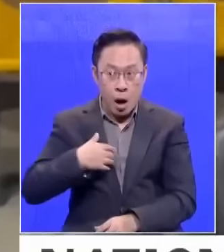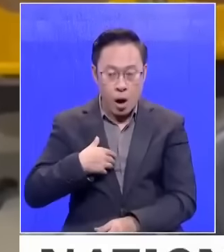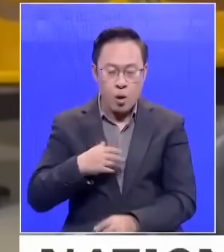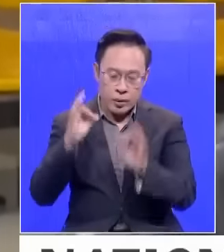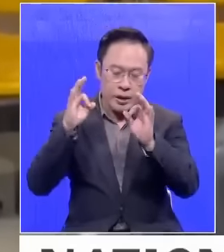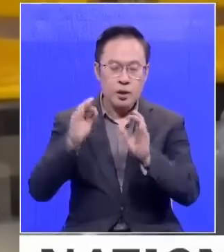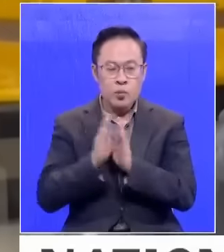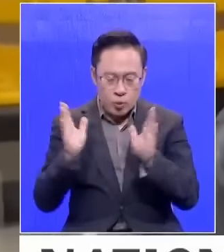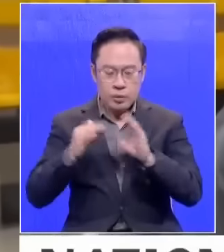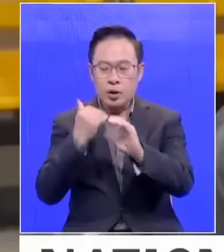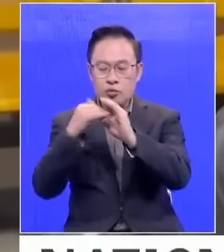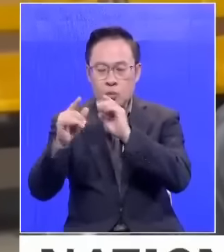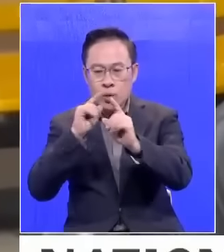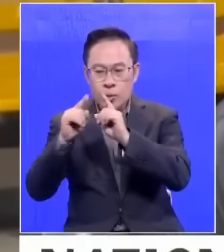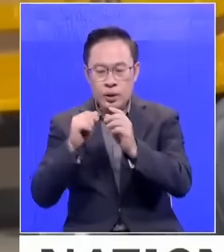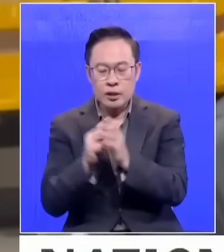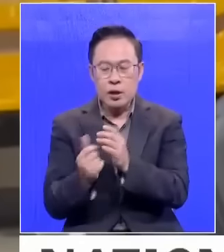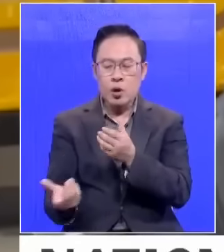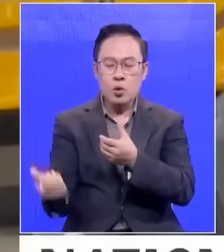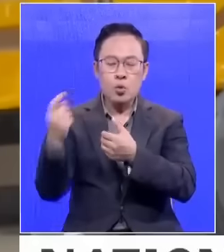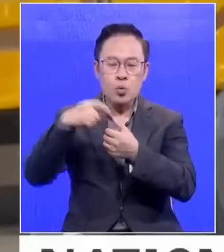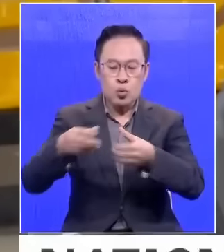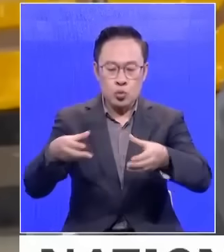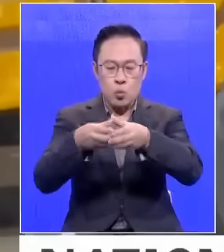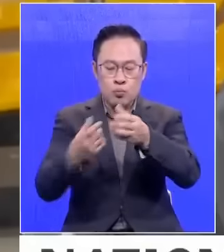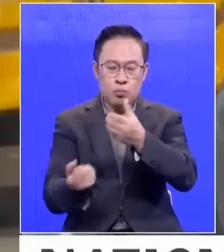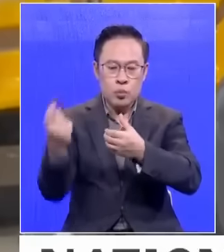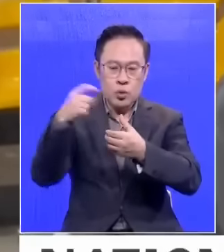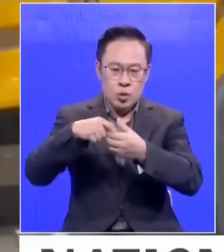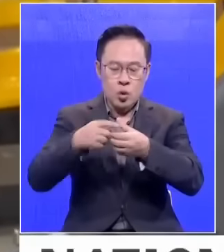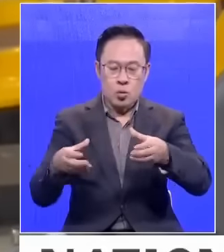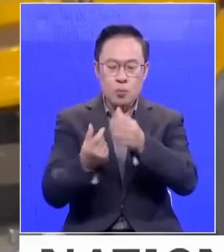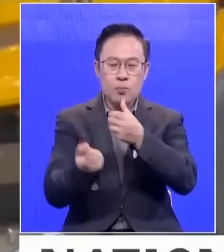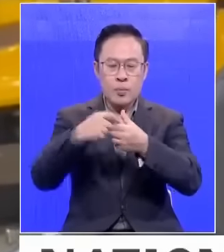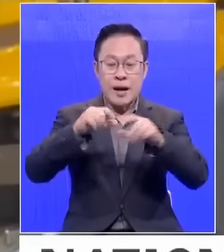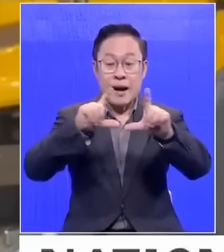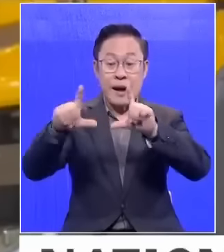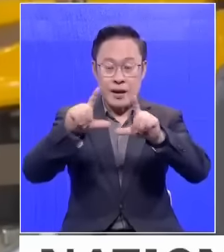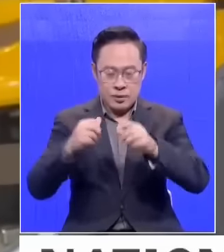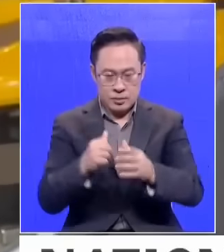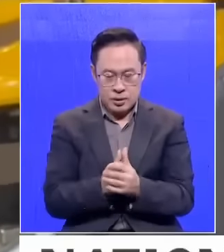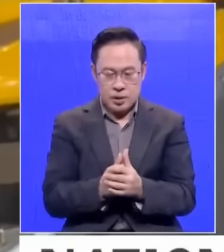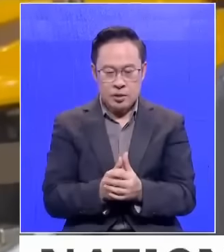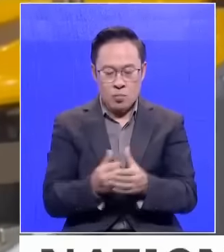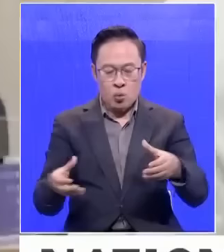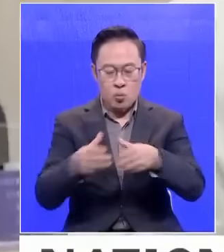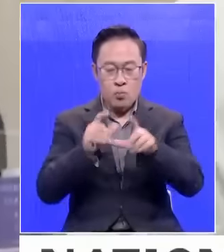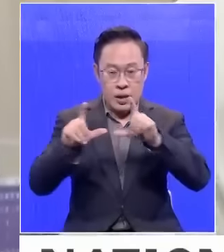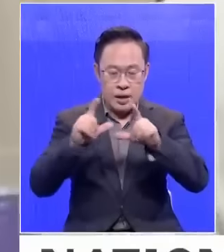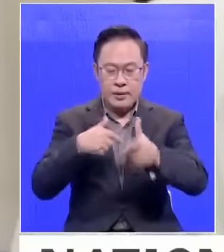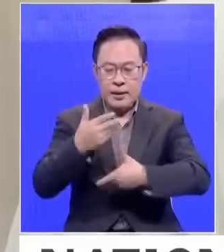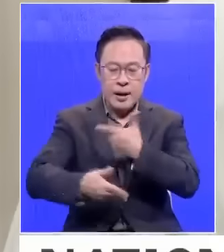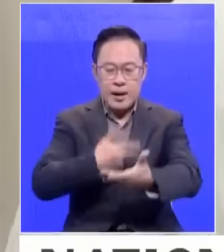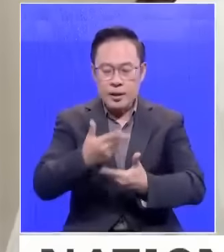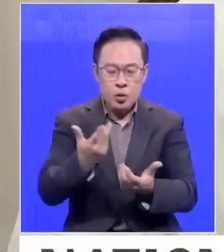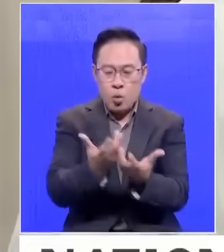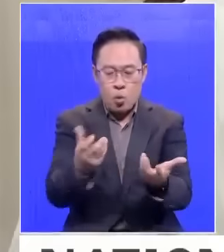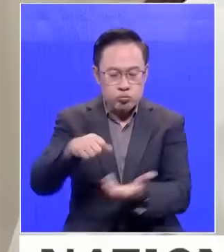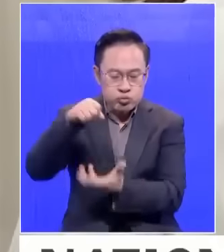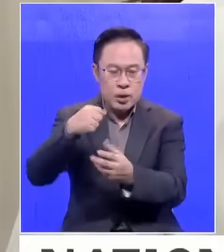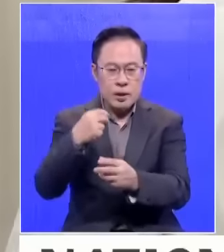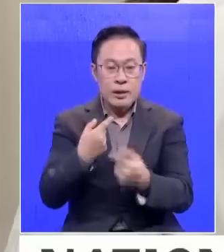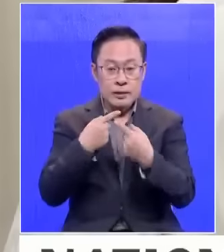ข้อมูลเขาก็ชวนเข้าไปบอกงั้นไปเข้ากลุ่ม LINE Open Chat มีสมาชิกอยู่เป็น100คนแต่ต้องโอน